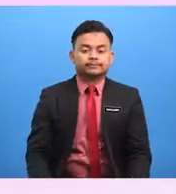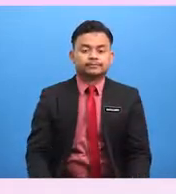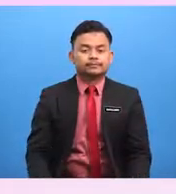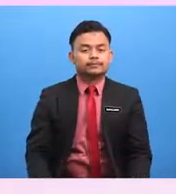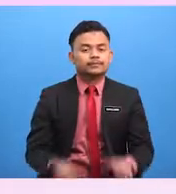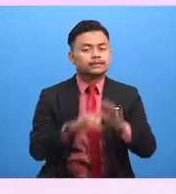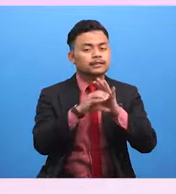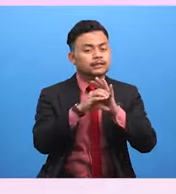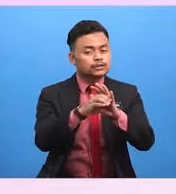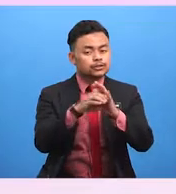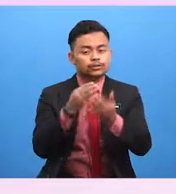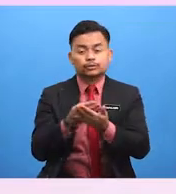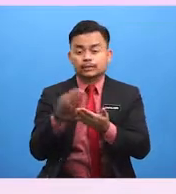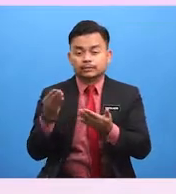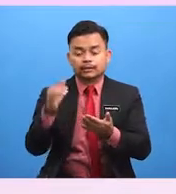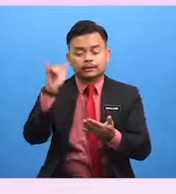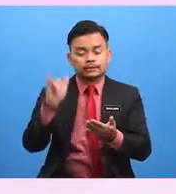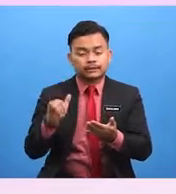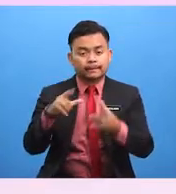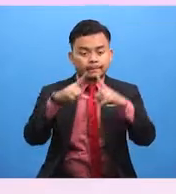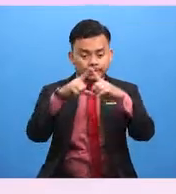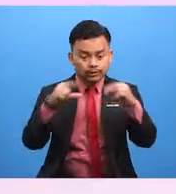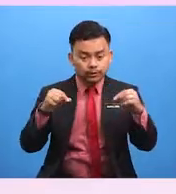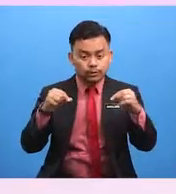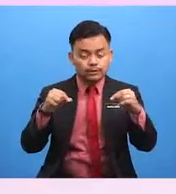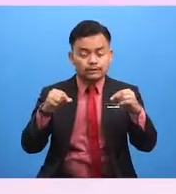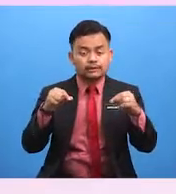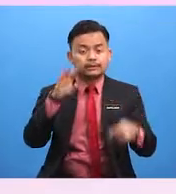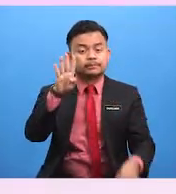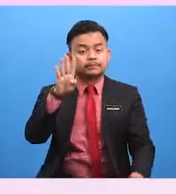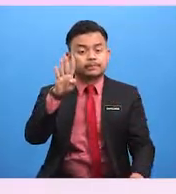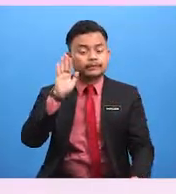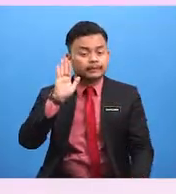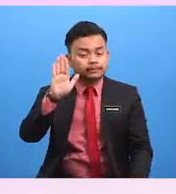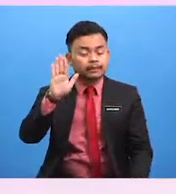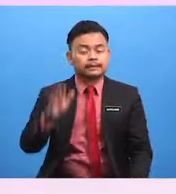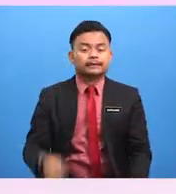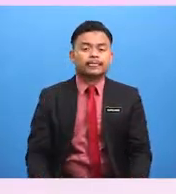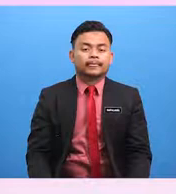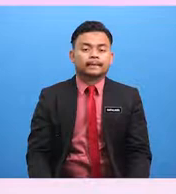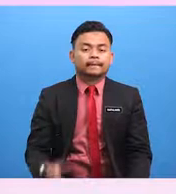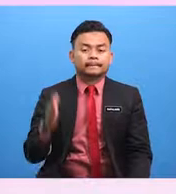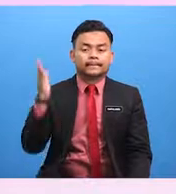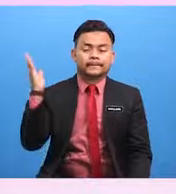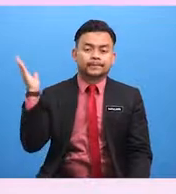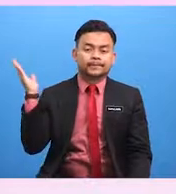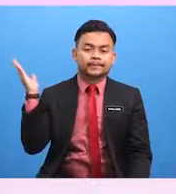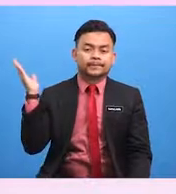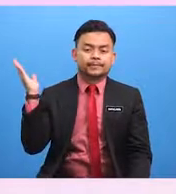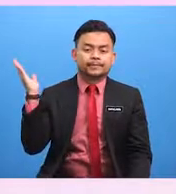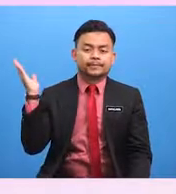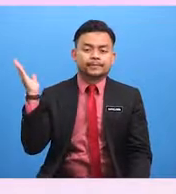Contoh objek yang berbentuk segi 4 tepat, pintu, papan